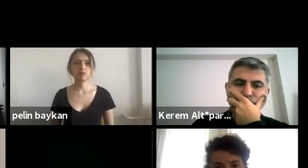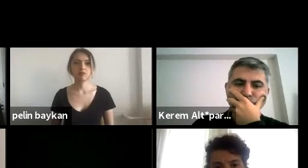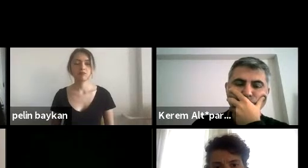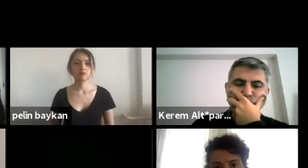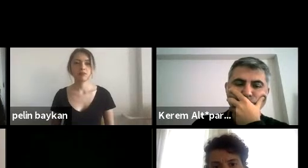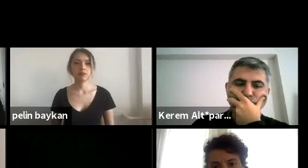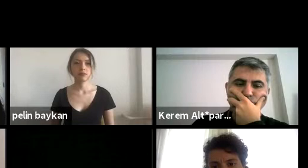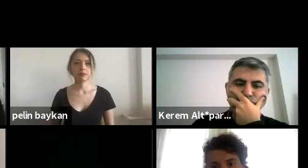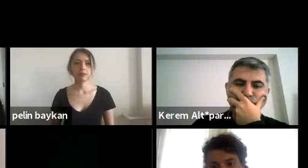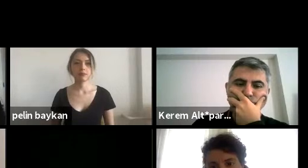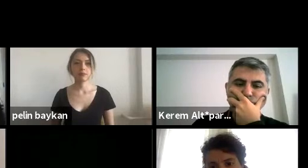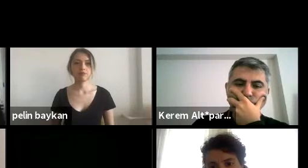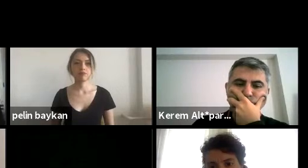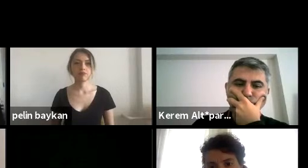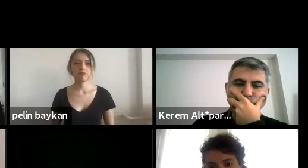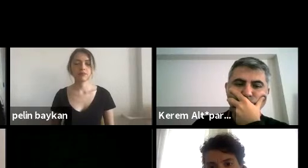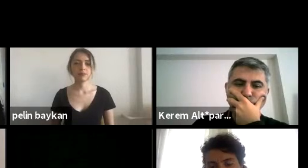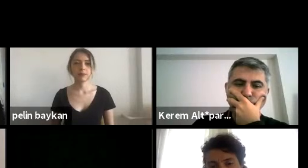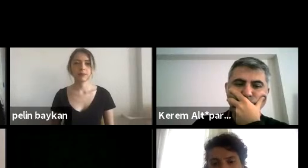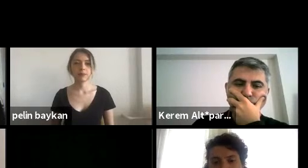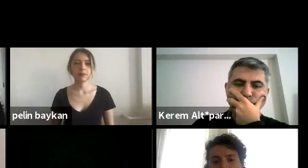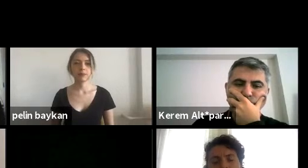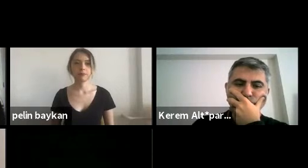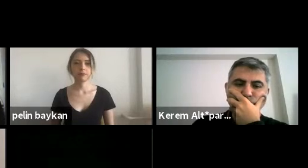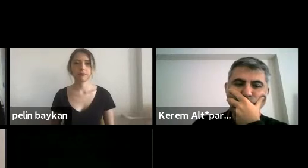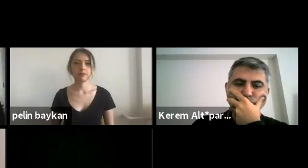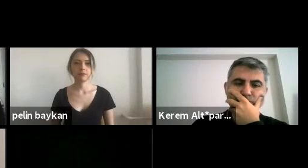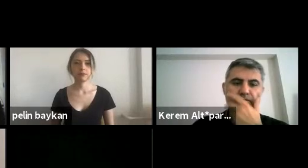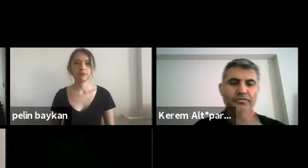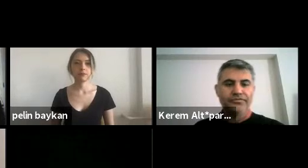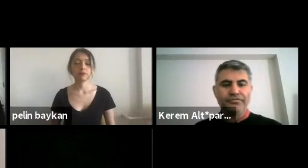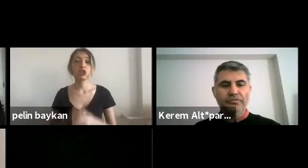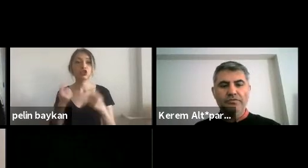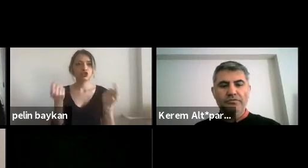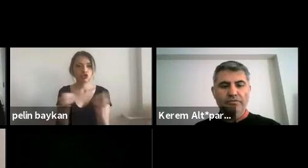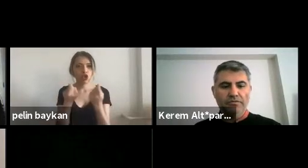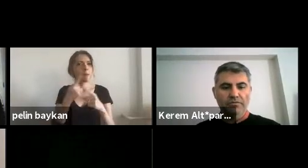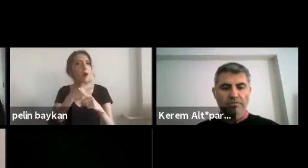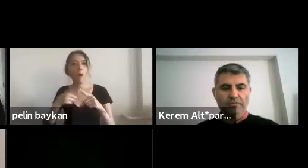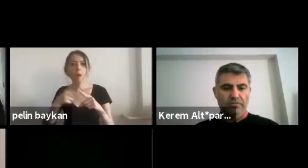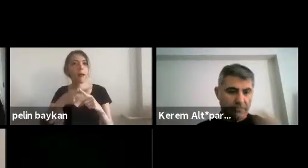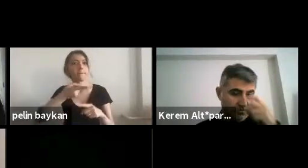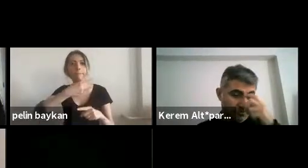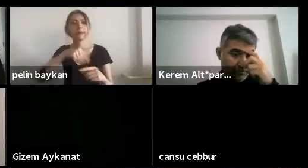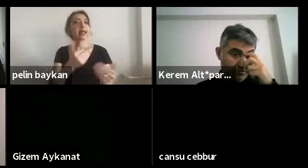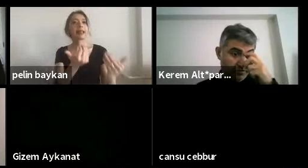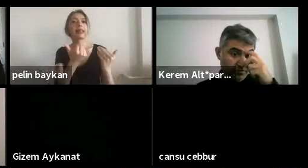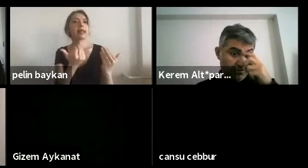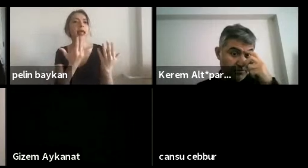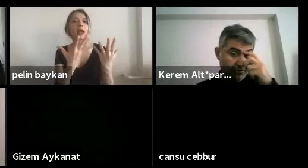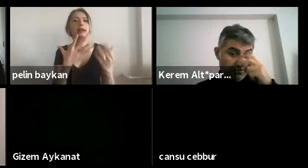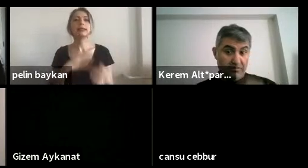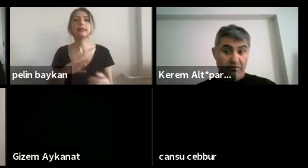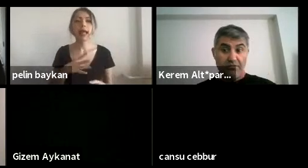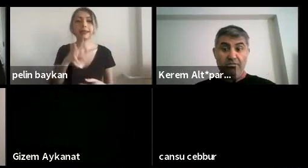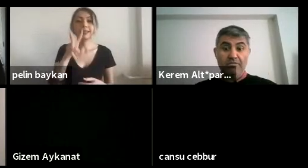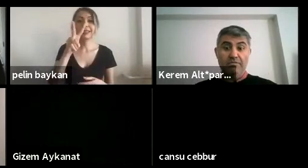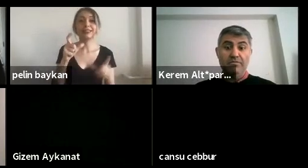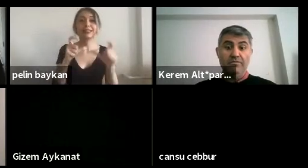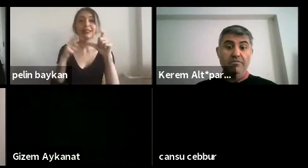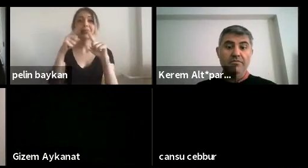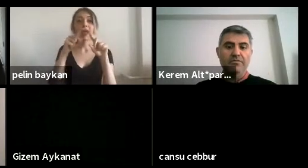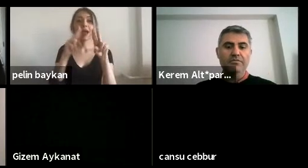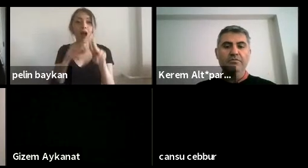dediğim gibi ilk başta çalışma ortaklarımız yani bizden destek alan iki sivil toplum örgütüyle beraber